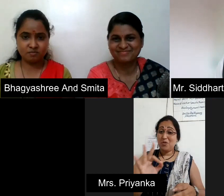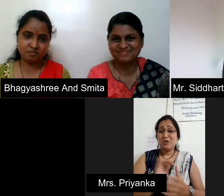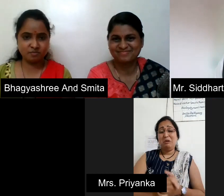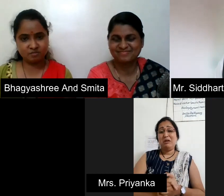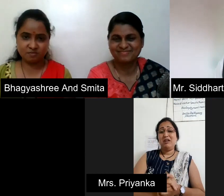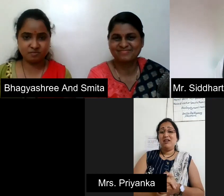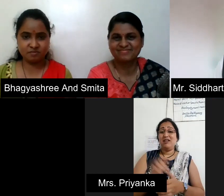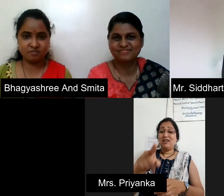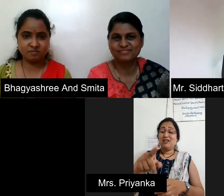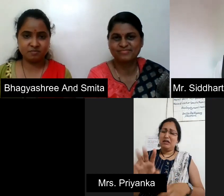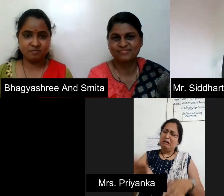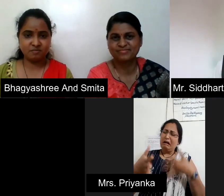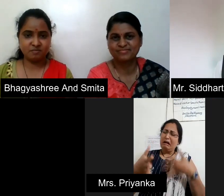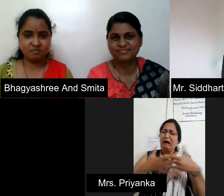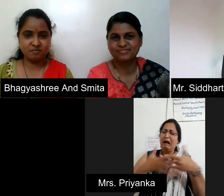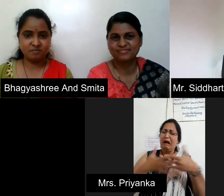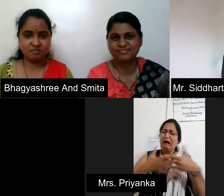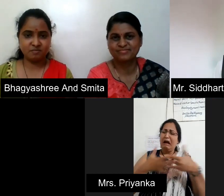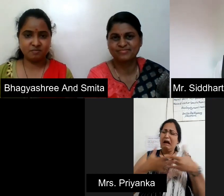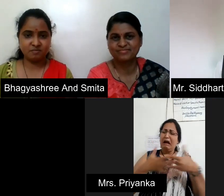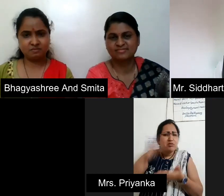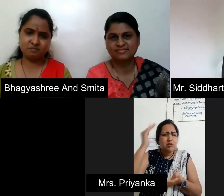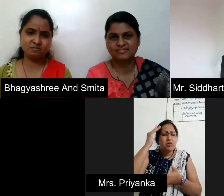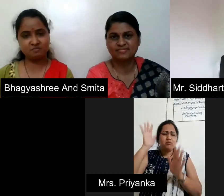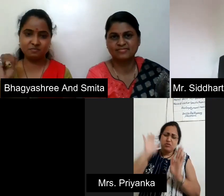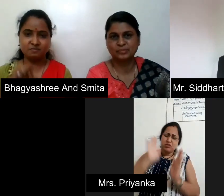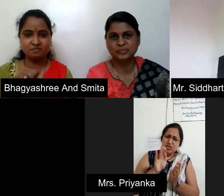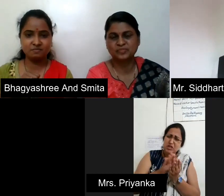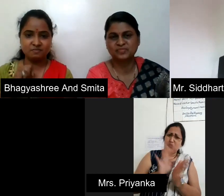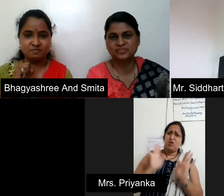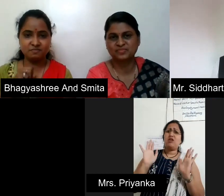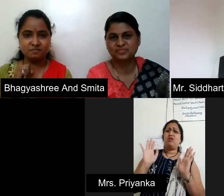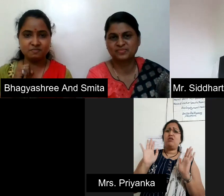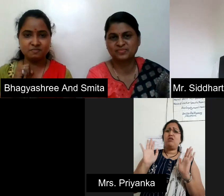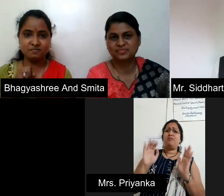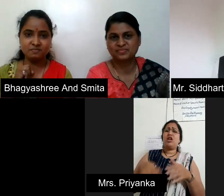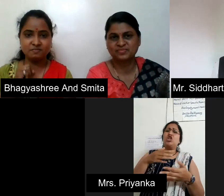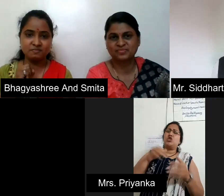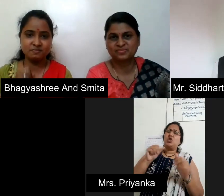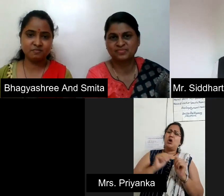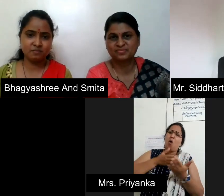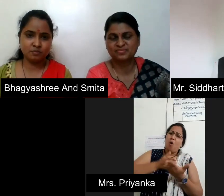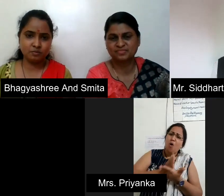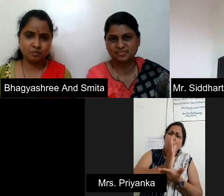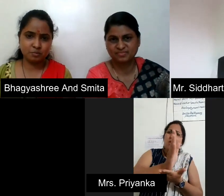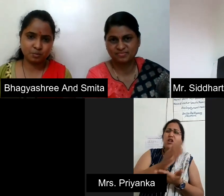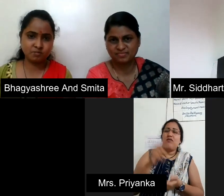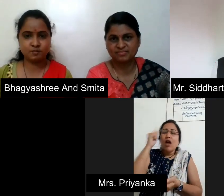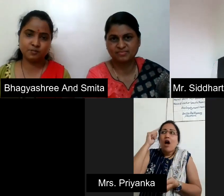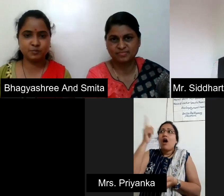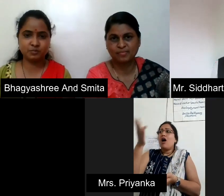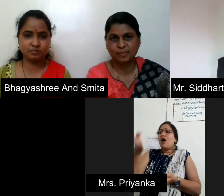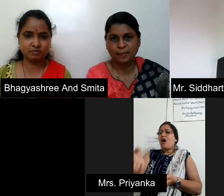ऐसा सीखो कि आपके दिमाग में बैठ जाए, जब उस चीज की जरूरत पड़े, जब उस ज्ञान